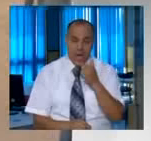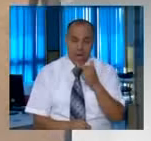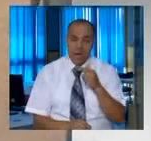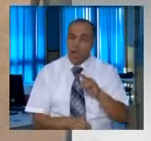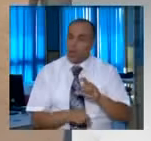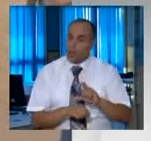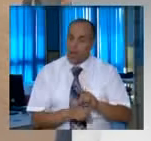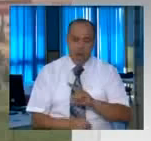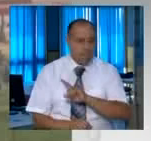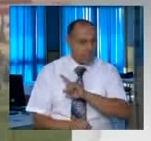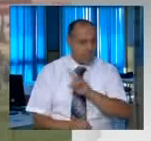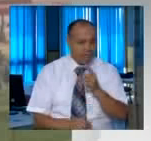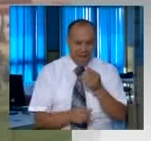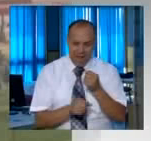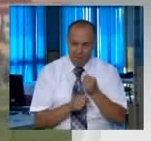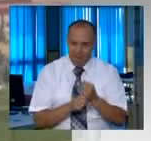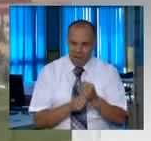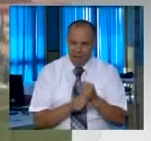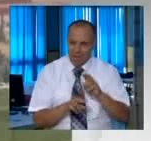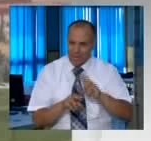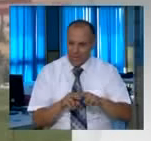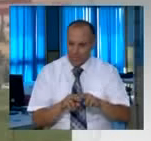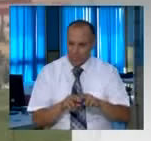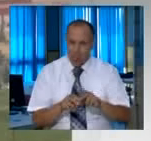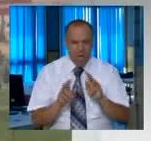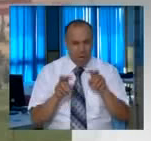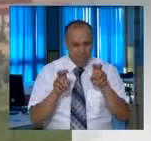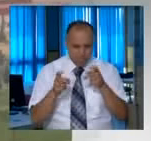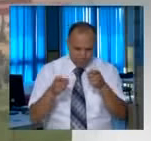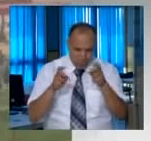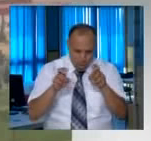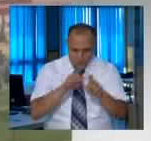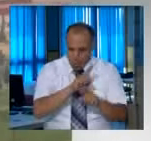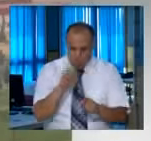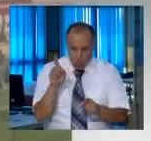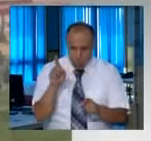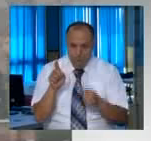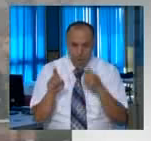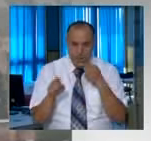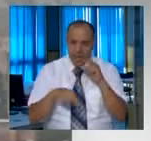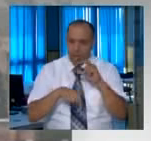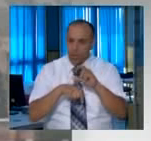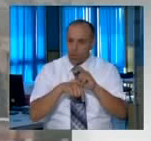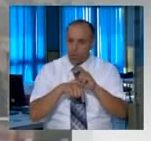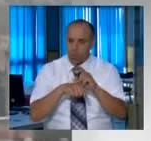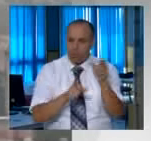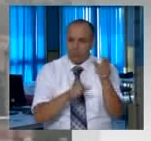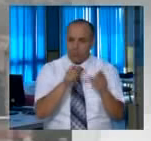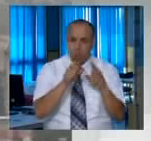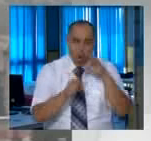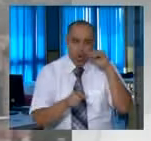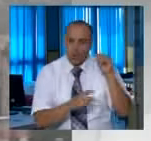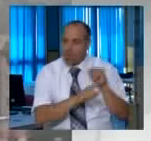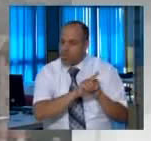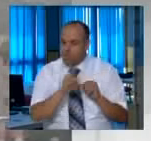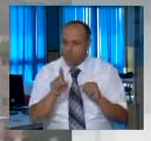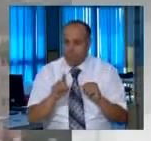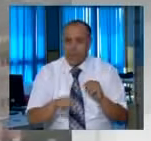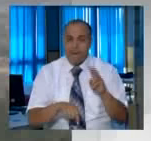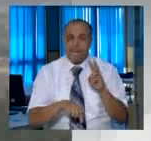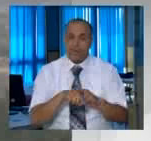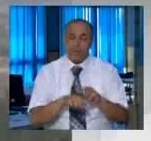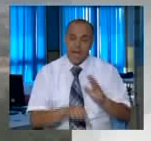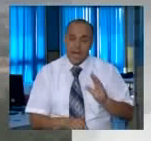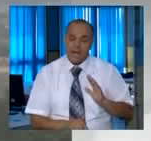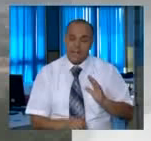لا تقبل في أي ظرف تسوية أو وقفا لإطلاق النار بين تركيا والعناصر الكردية. وكان مسؤول